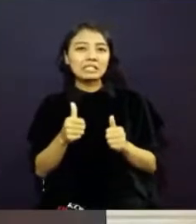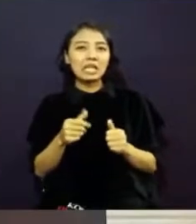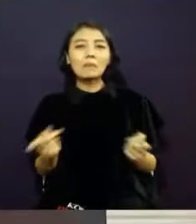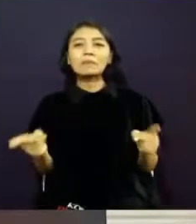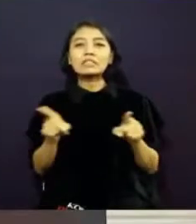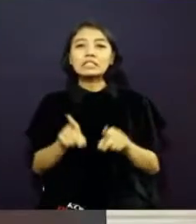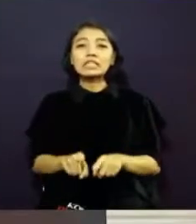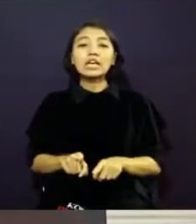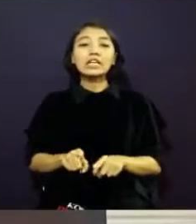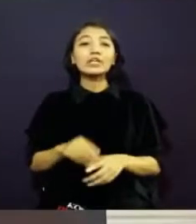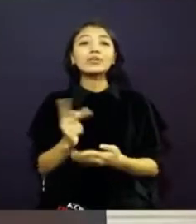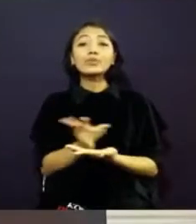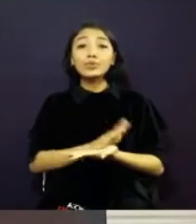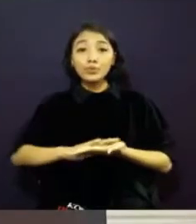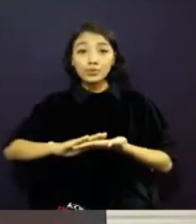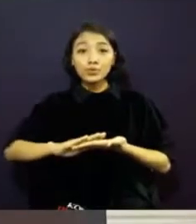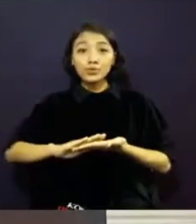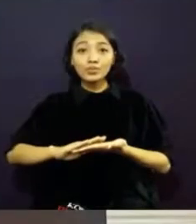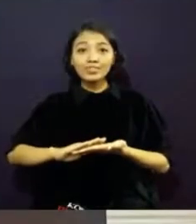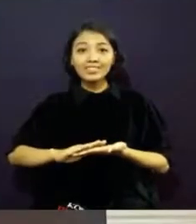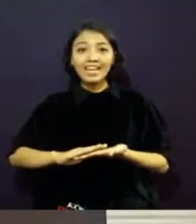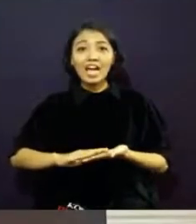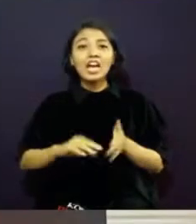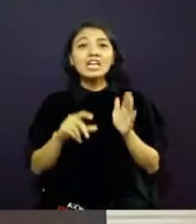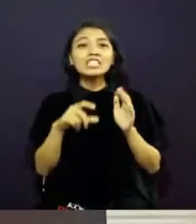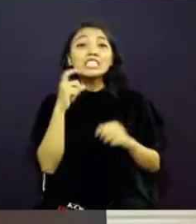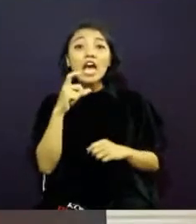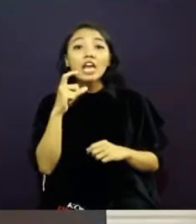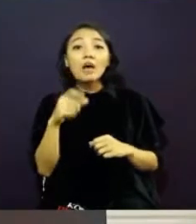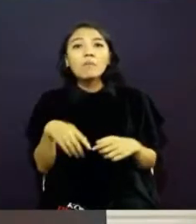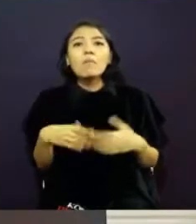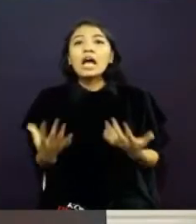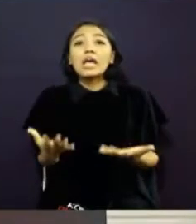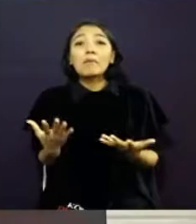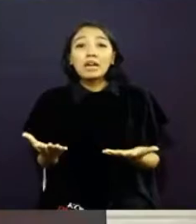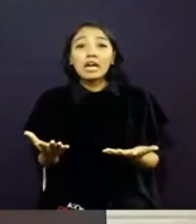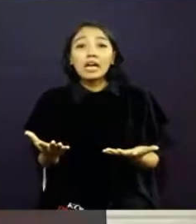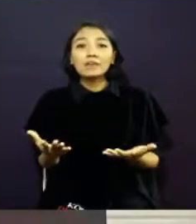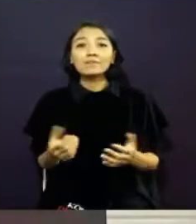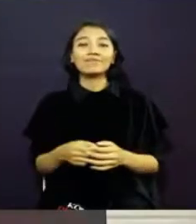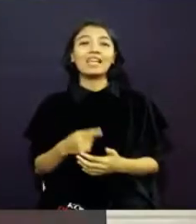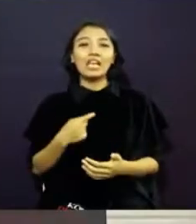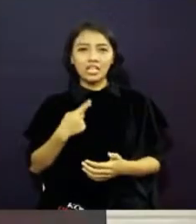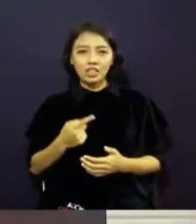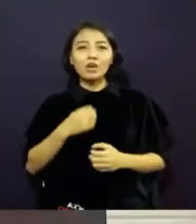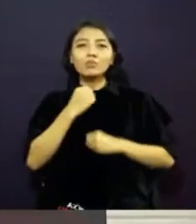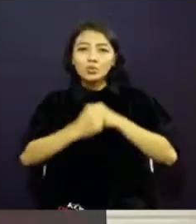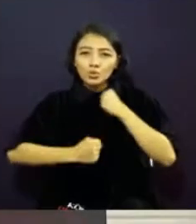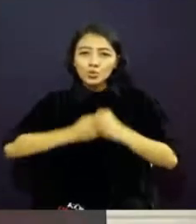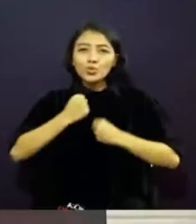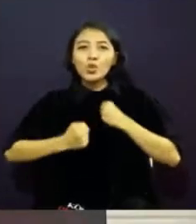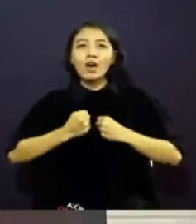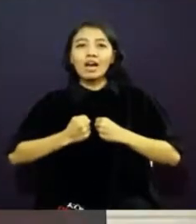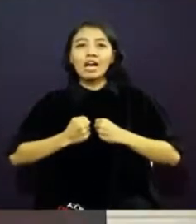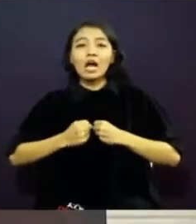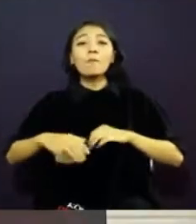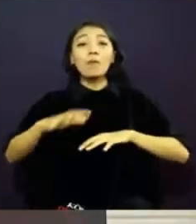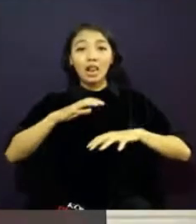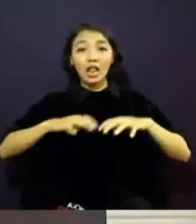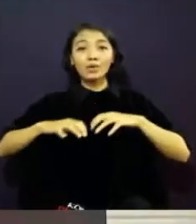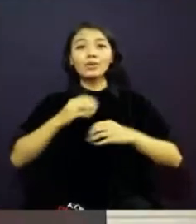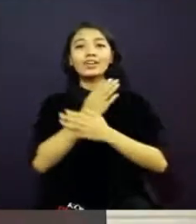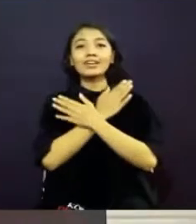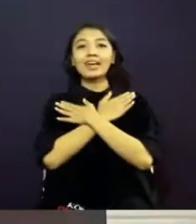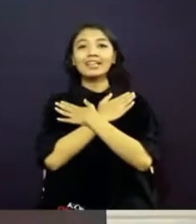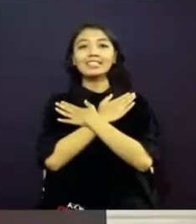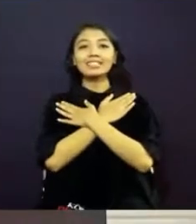sungguh-sungguh dalam hidup ini agar kita melaksanakan kasih kepada Allah dan kepada